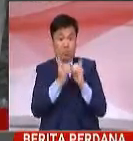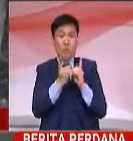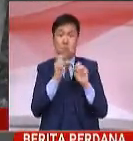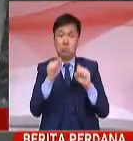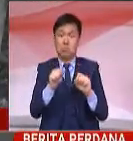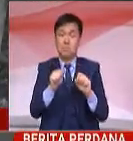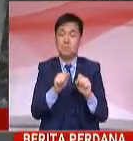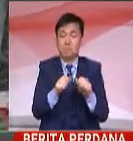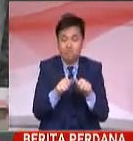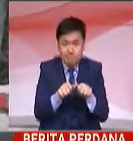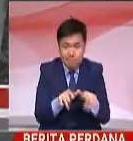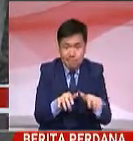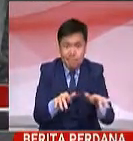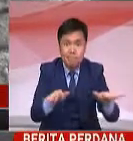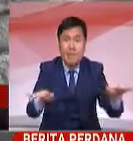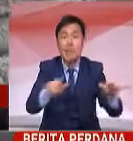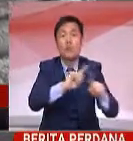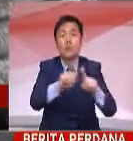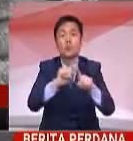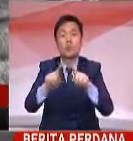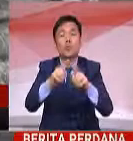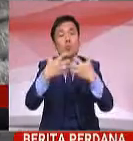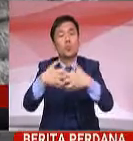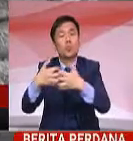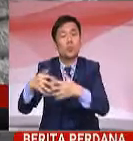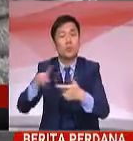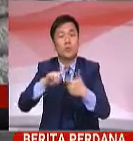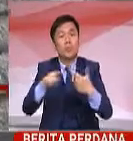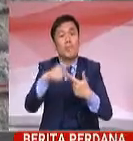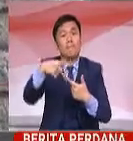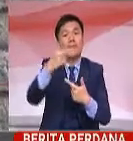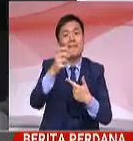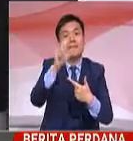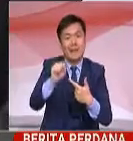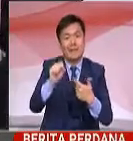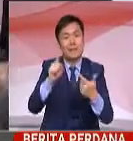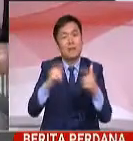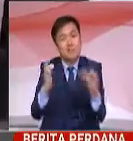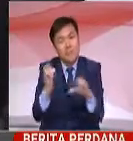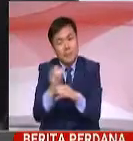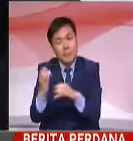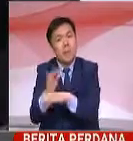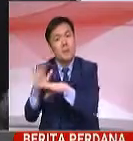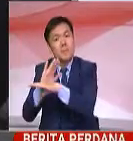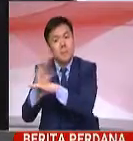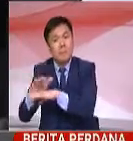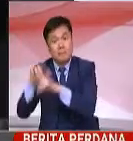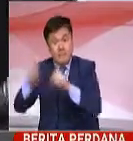diteruskan merentasi semua industri, perusahaan kecil sederhana dan perniagaan mikro.